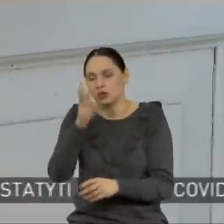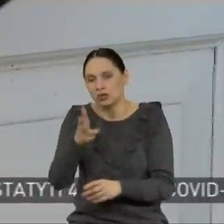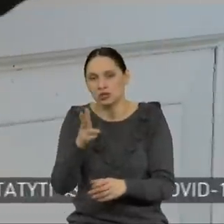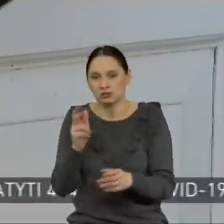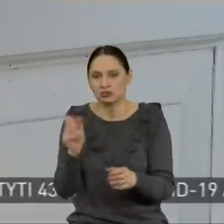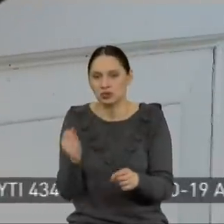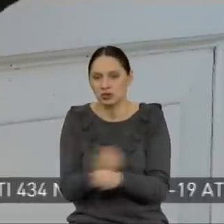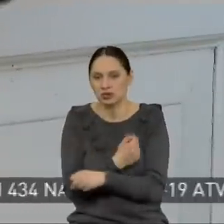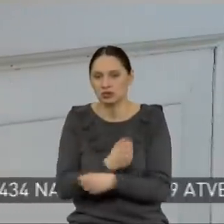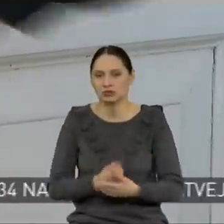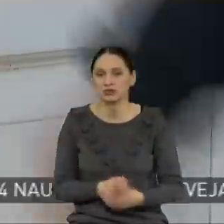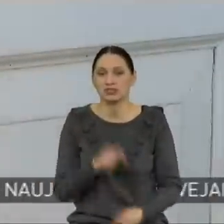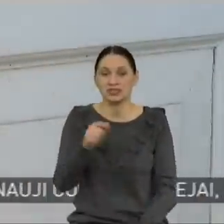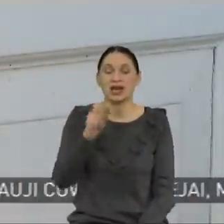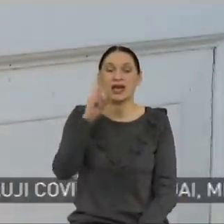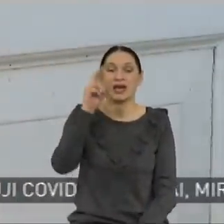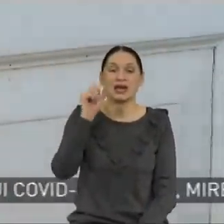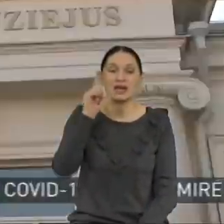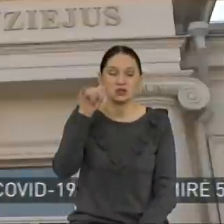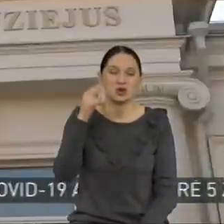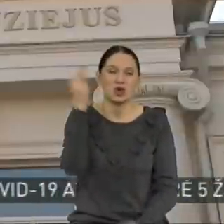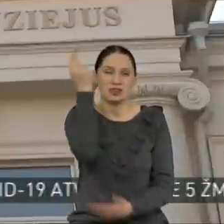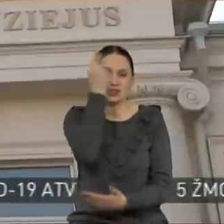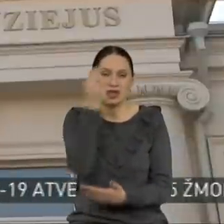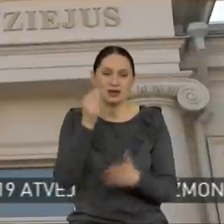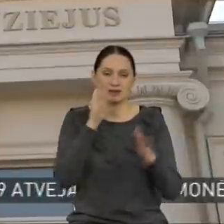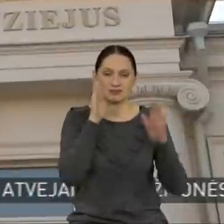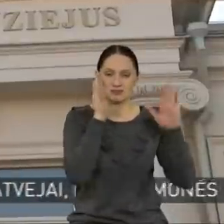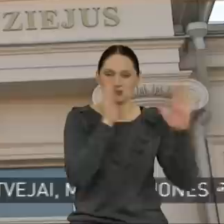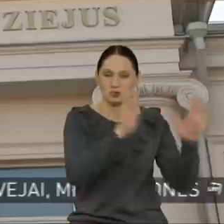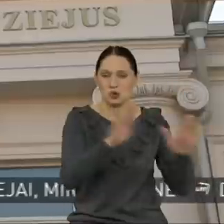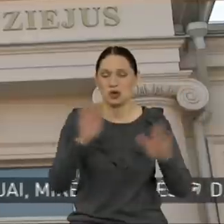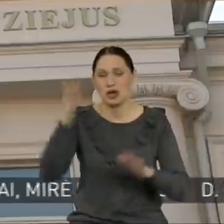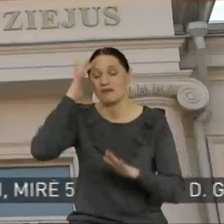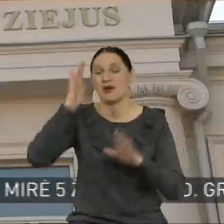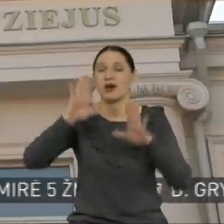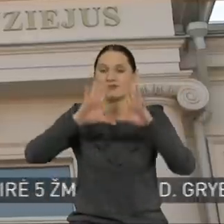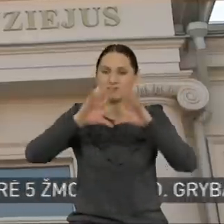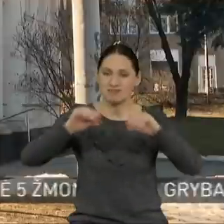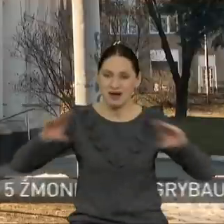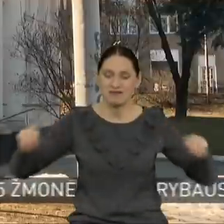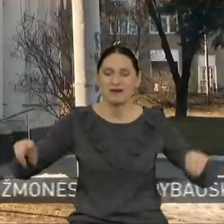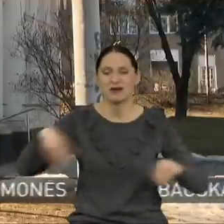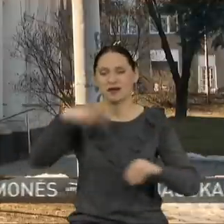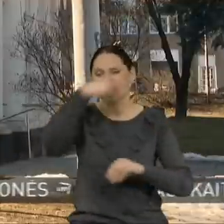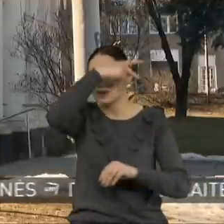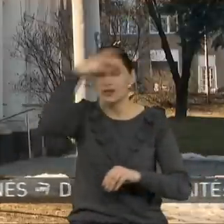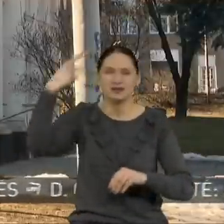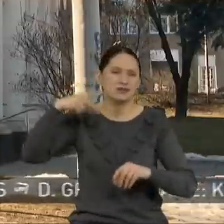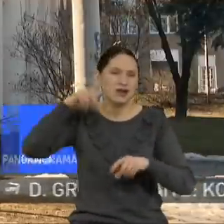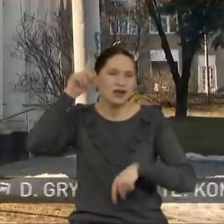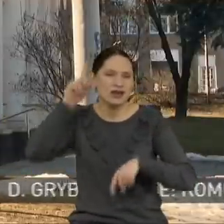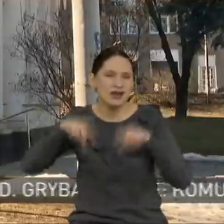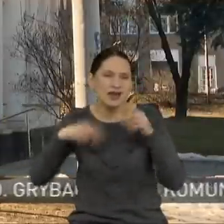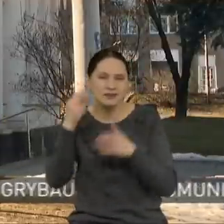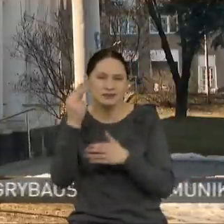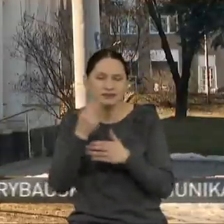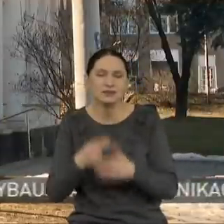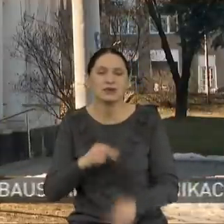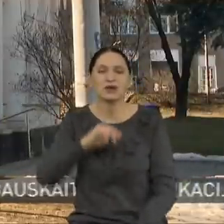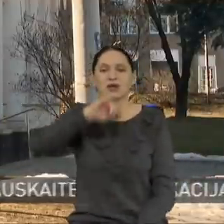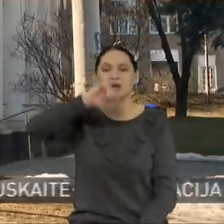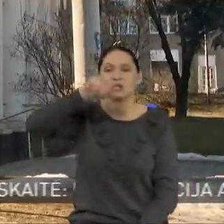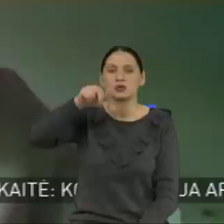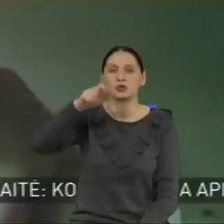Vytauto Kasiulio dailės muziejaus durys užrakintos. Planuota, kad pavasarį čia bus pristatytas Lietuvai mažai žinomas menininkas Juozapas